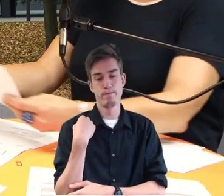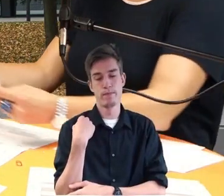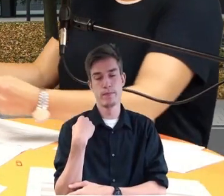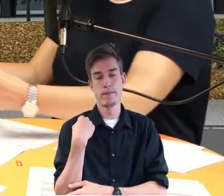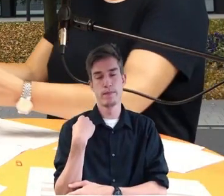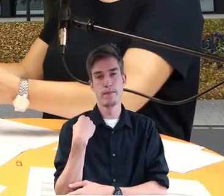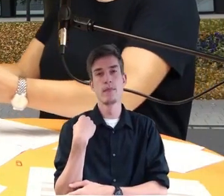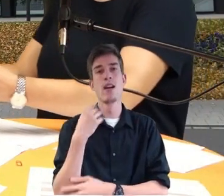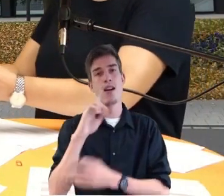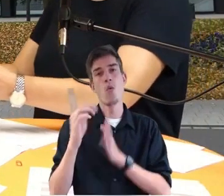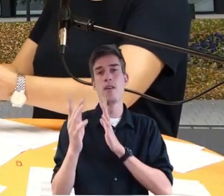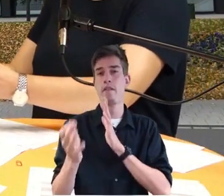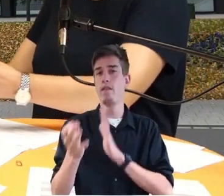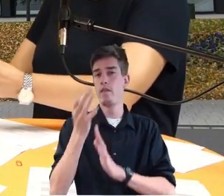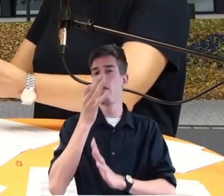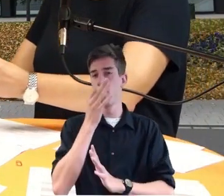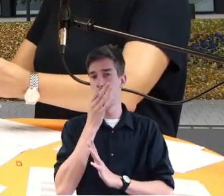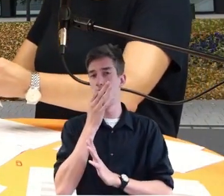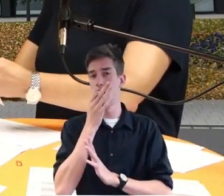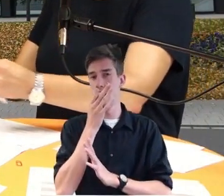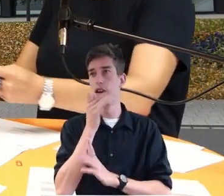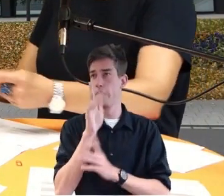frage auch